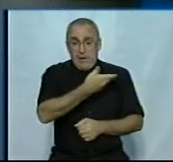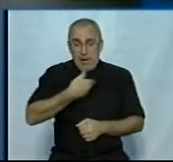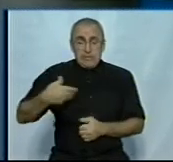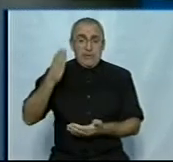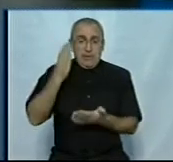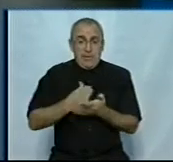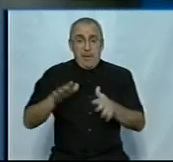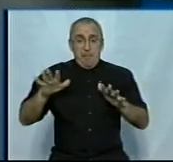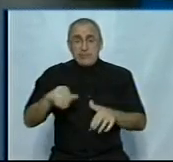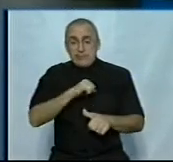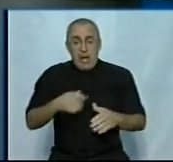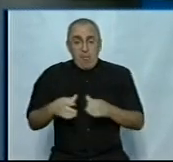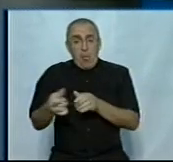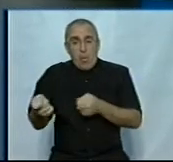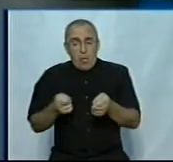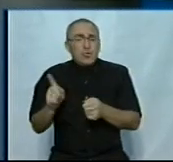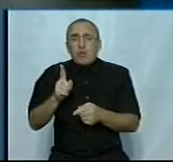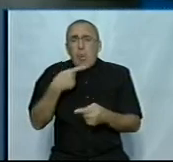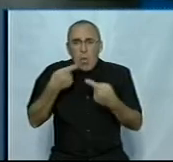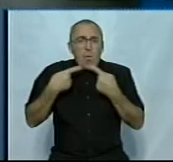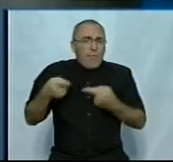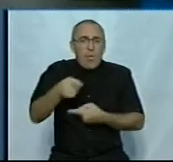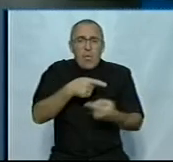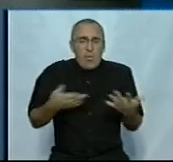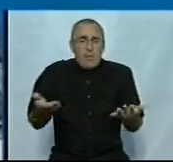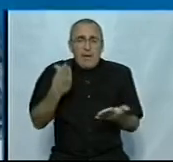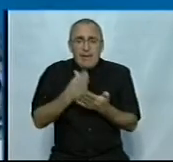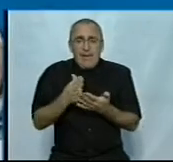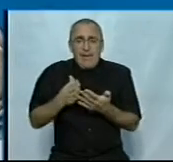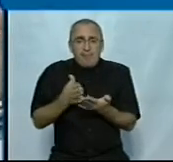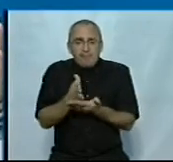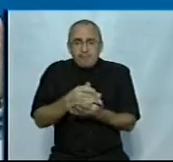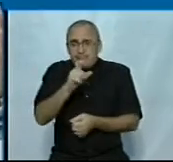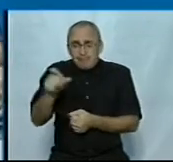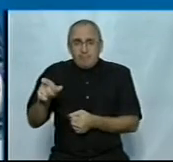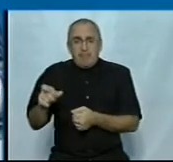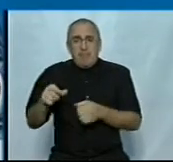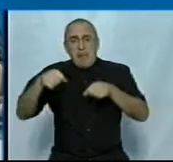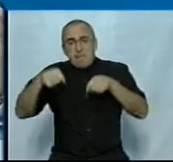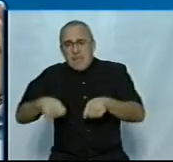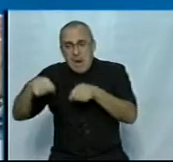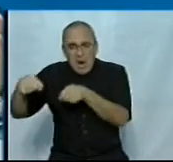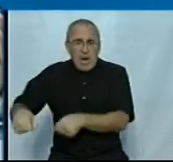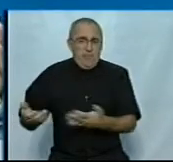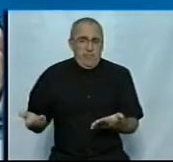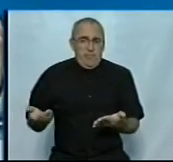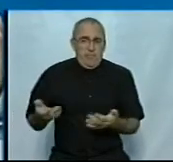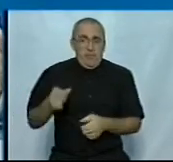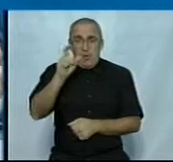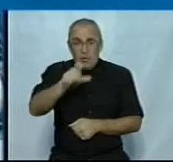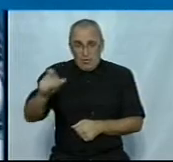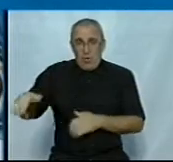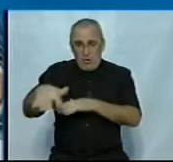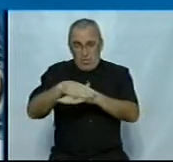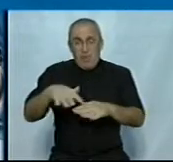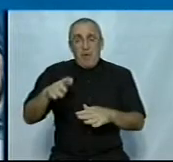є місцеве самоврядування? Про що ми говоримо? Є засади делегування прав. І ви, шановні